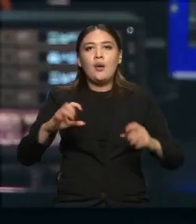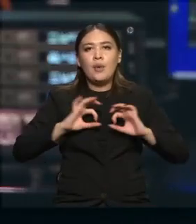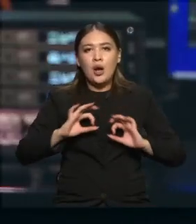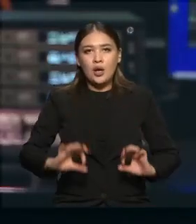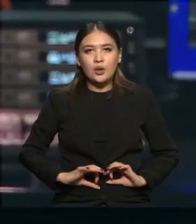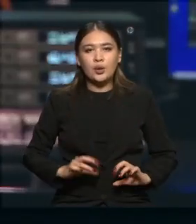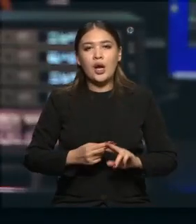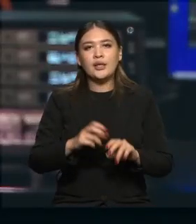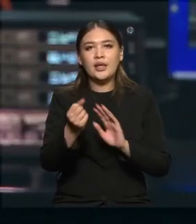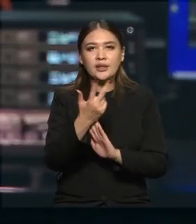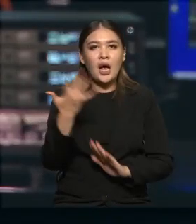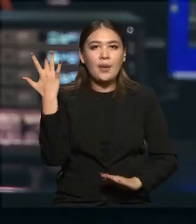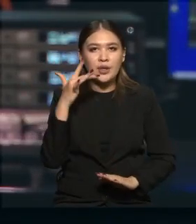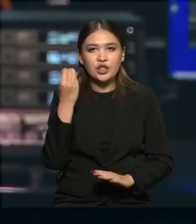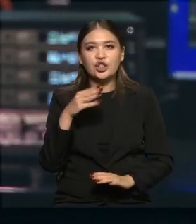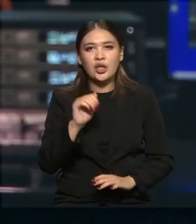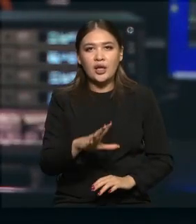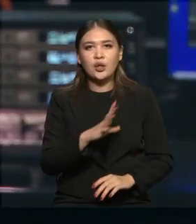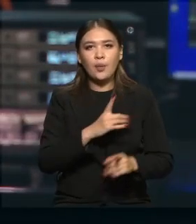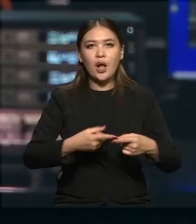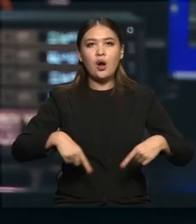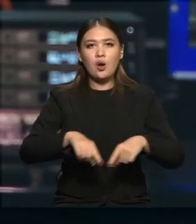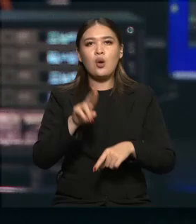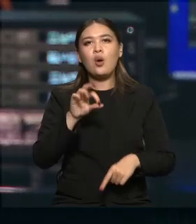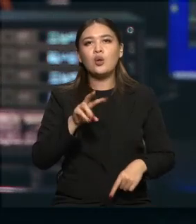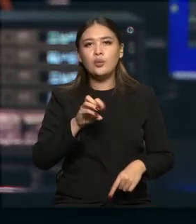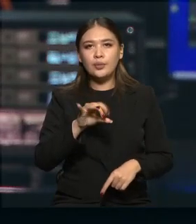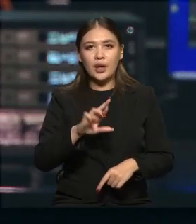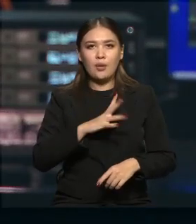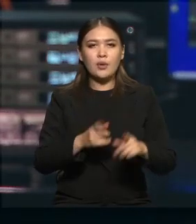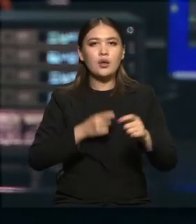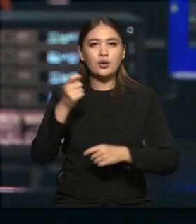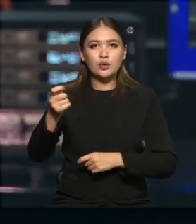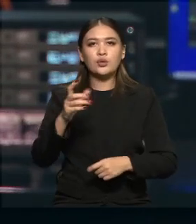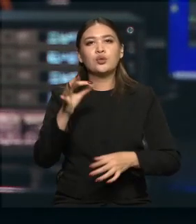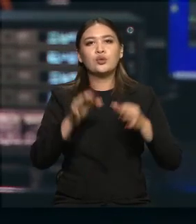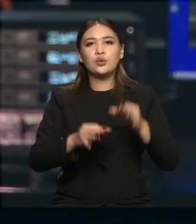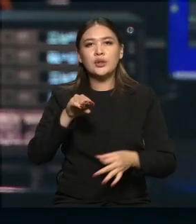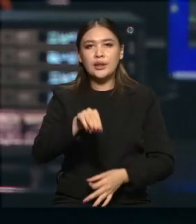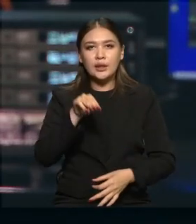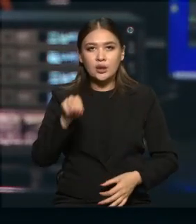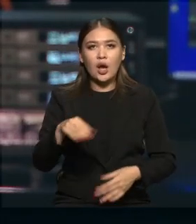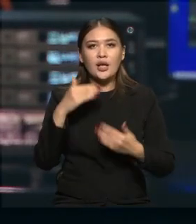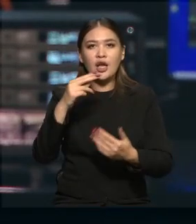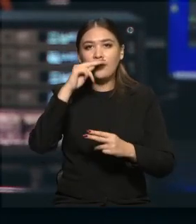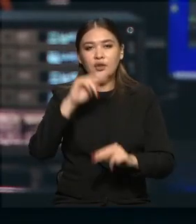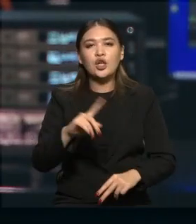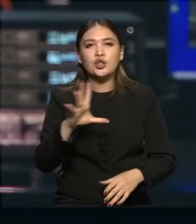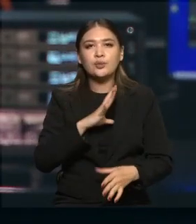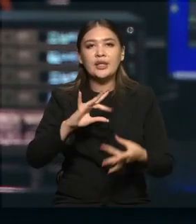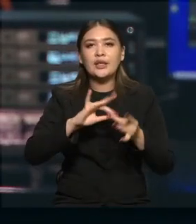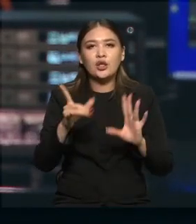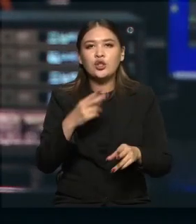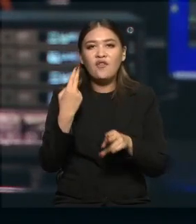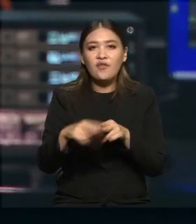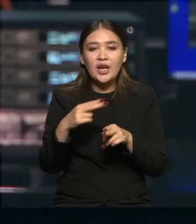Агент-прокуроры 13 американских штатов и округа Колумбия подали в суд на TikTok. Они обвиняют соцсеть в нанесении